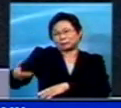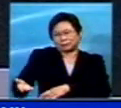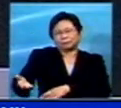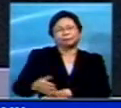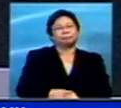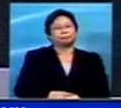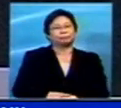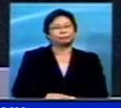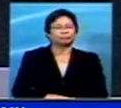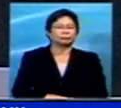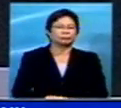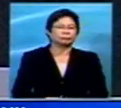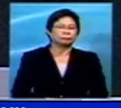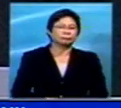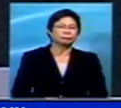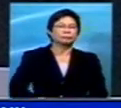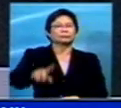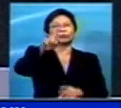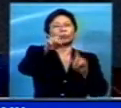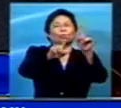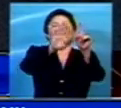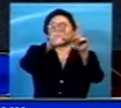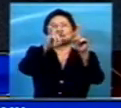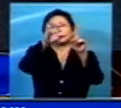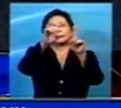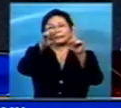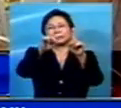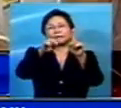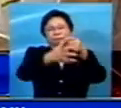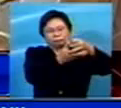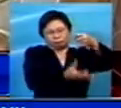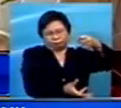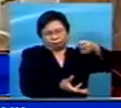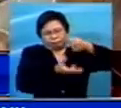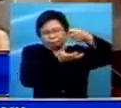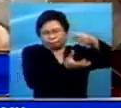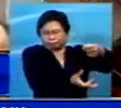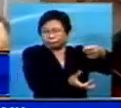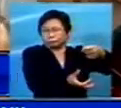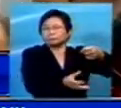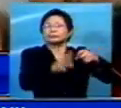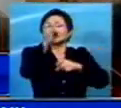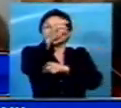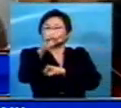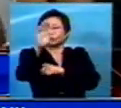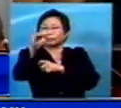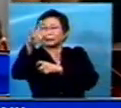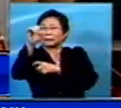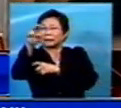To this end, RM1 billion has been allocated, 700 million of